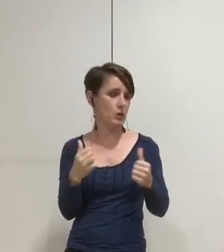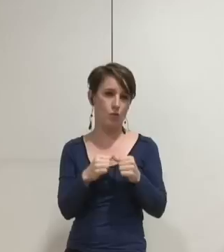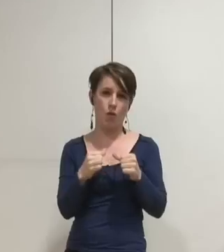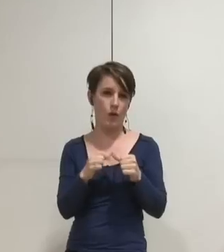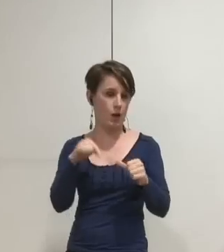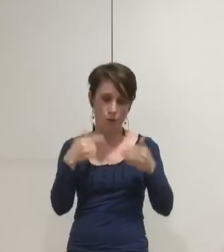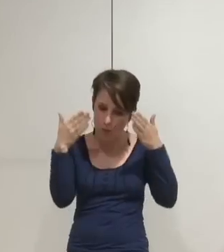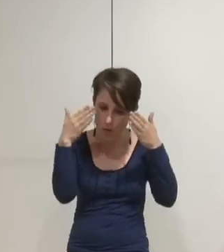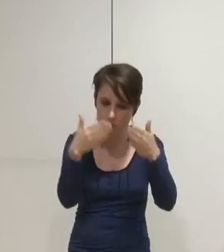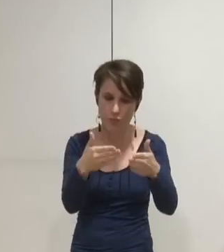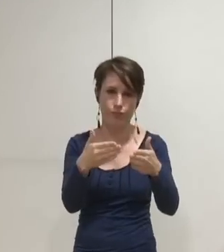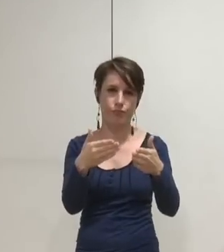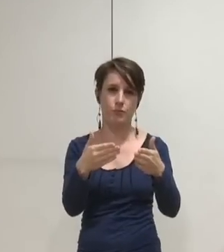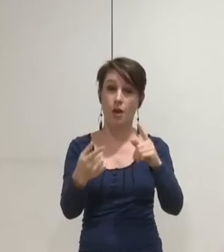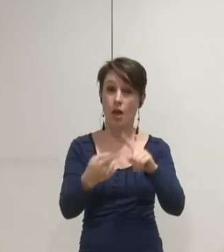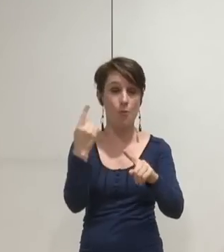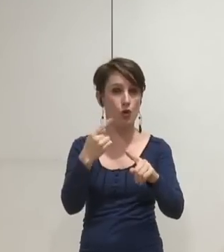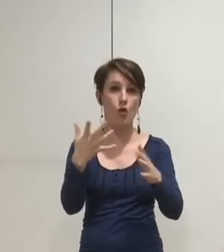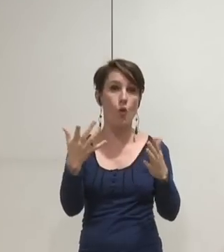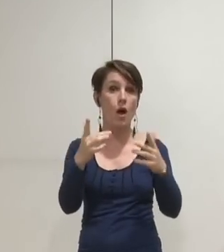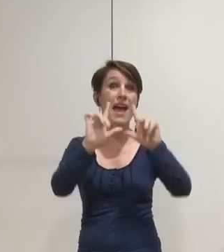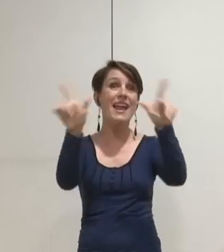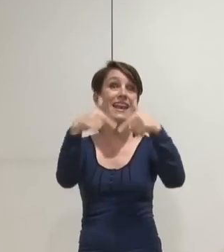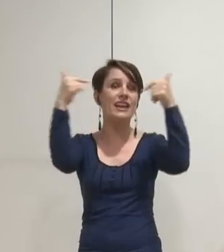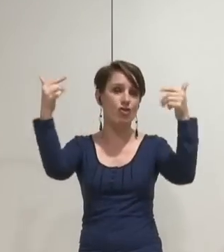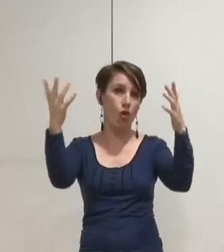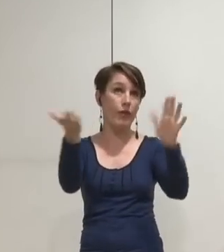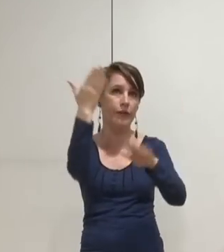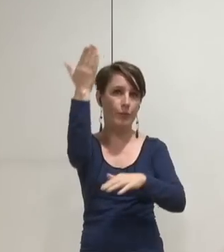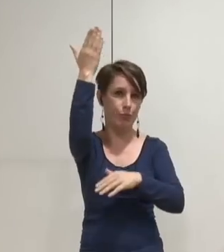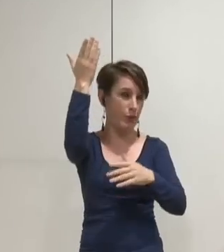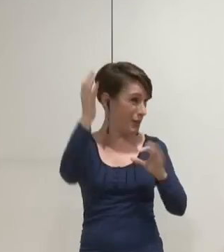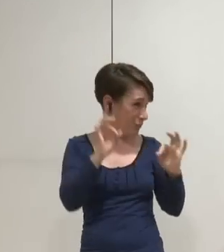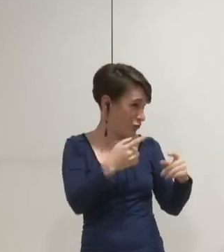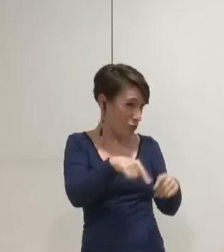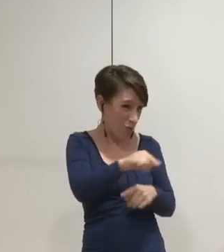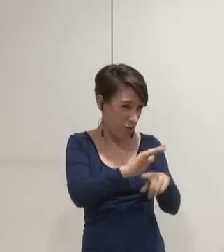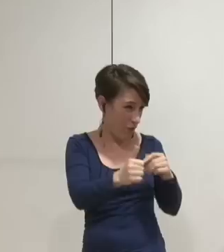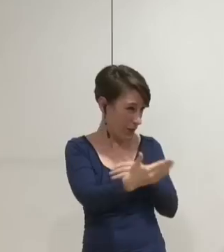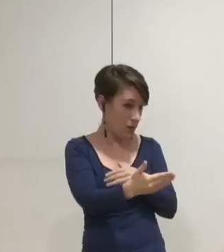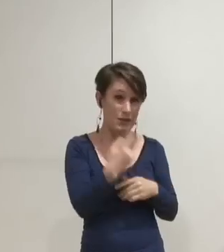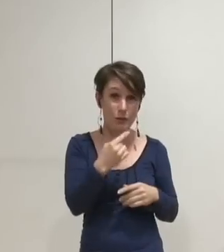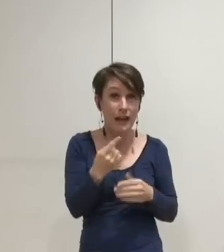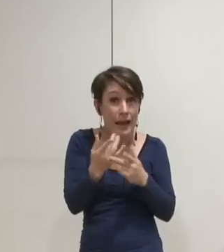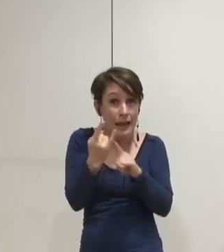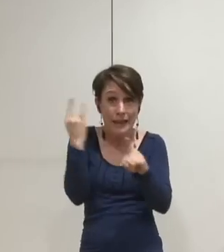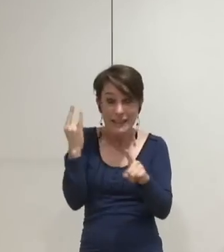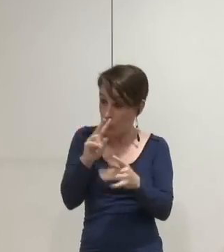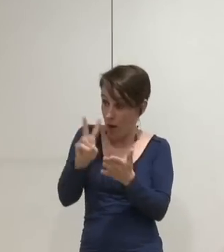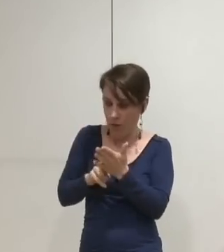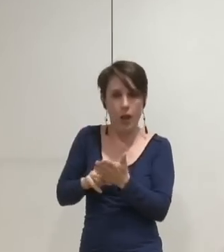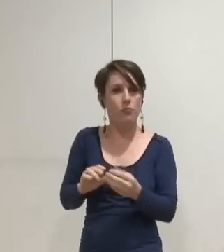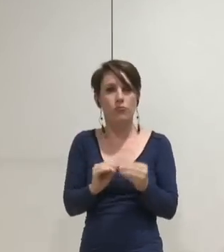choses sérieuses les légendes c'est ce que vous faites aujourd'hui en écartant les faits vous vous pratiquez finalement une forme